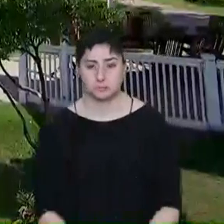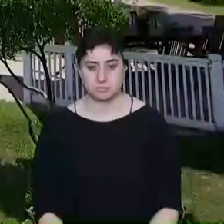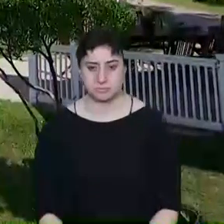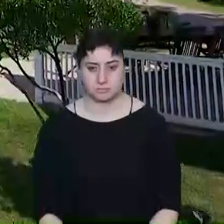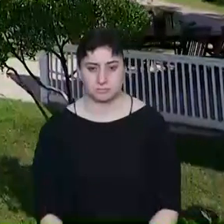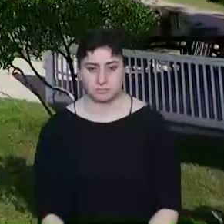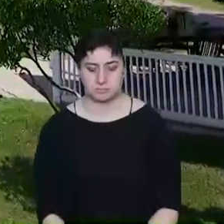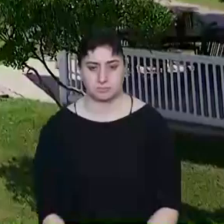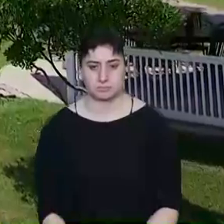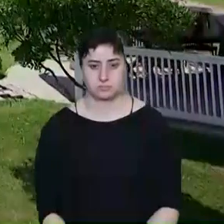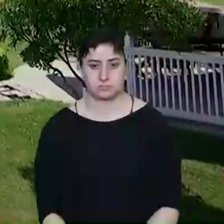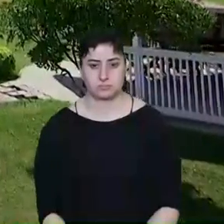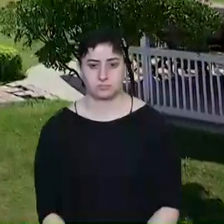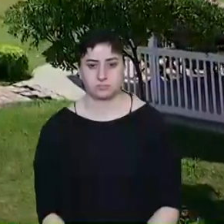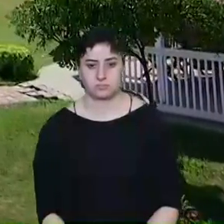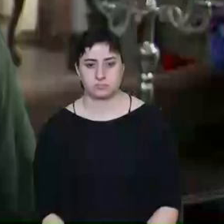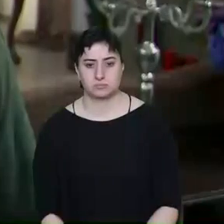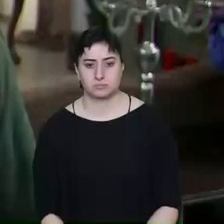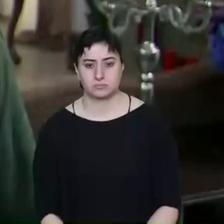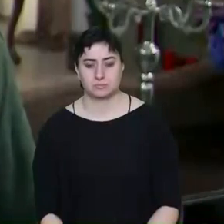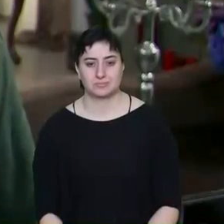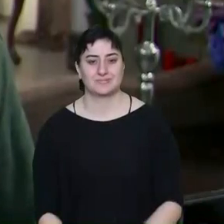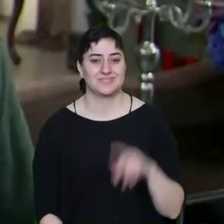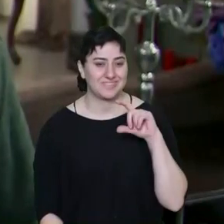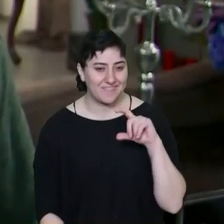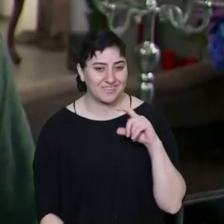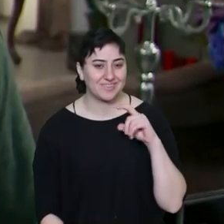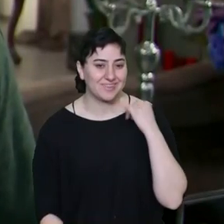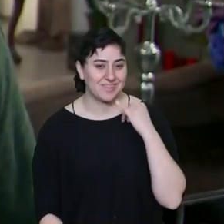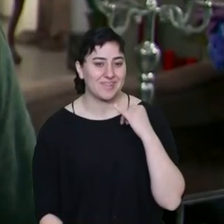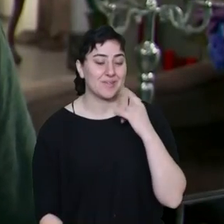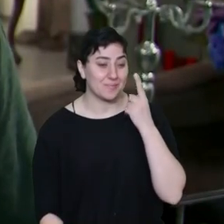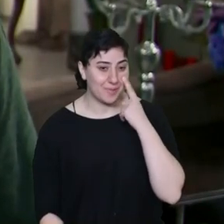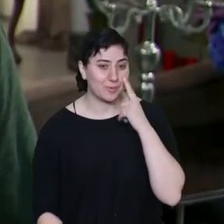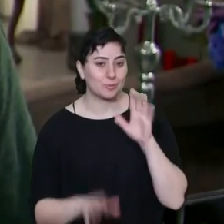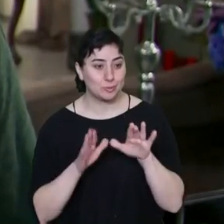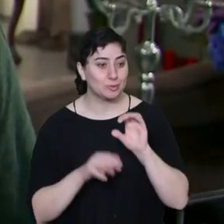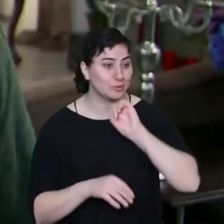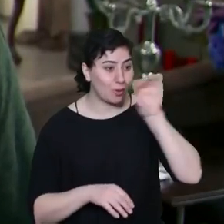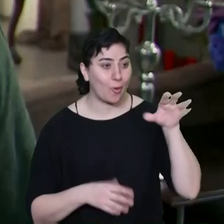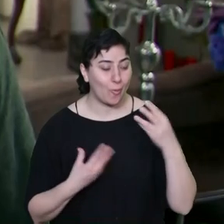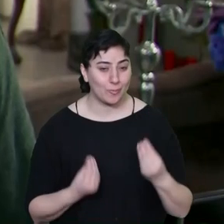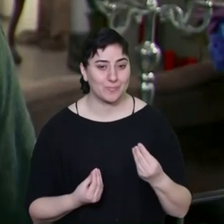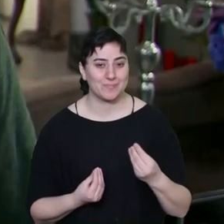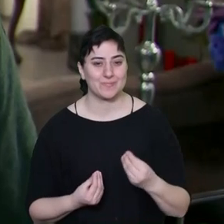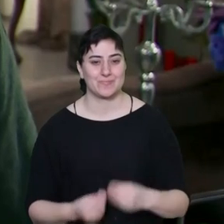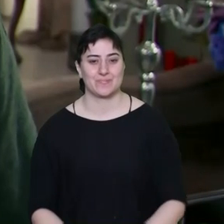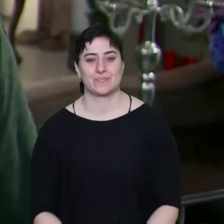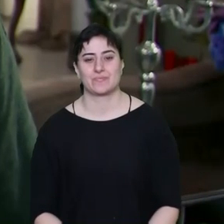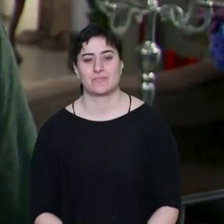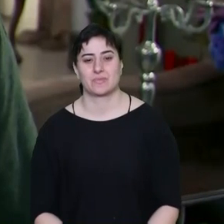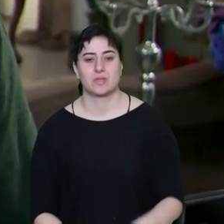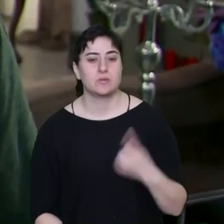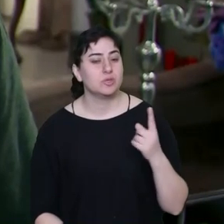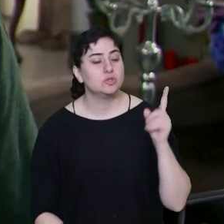Villanın etrafı beyaz çitlerle çevrili, yemyeşil bahçesi. Cavit, baba kuş geldi mi? He,